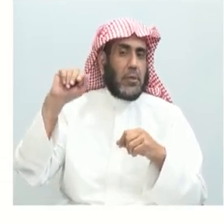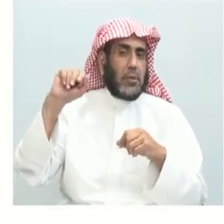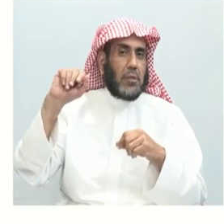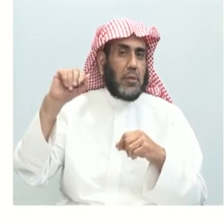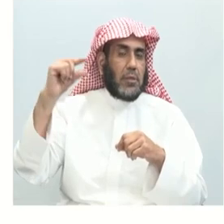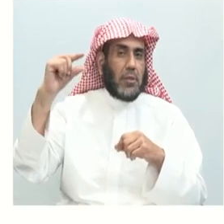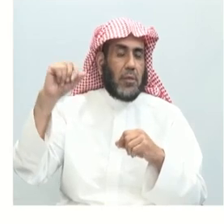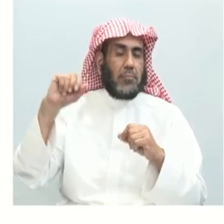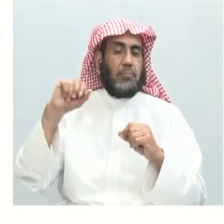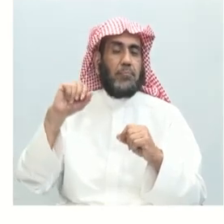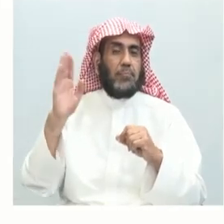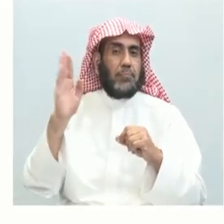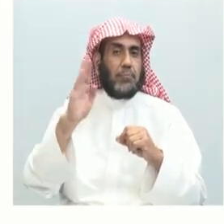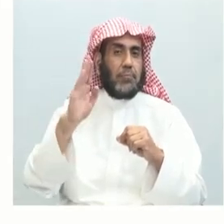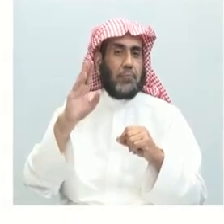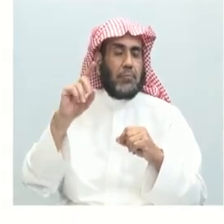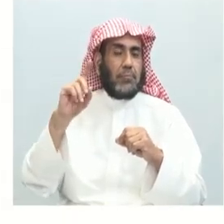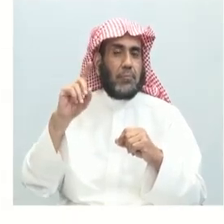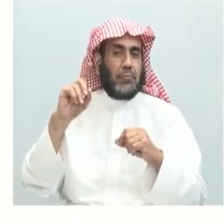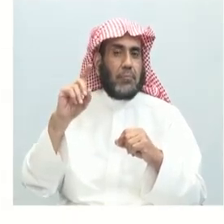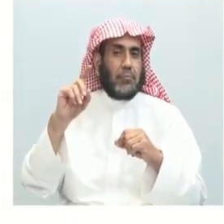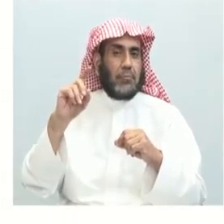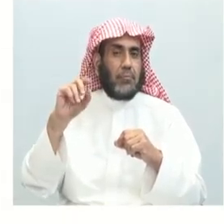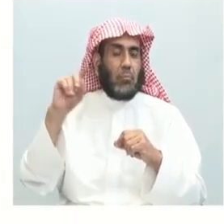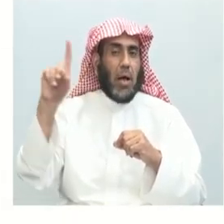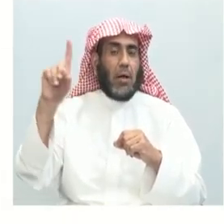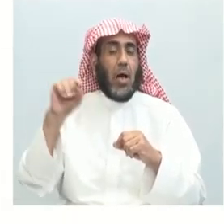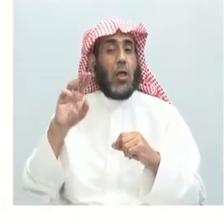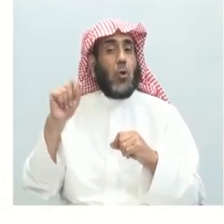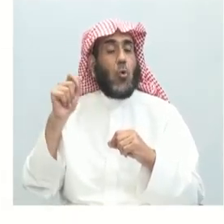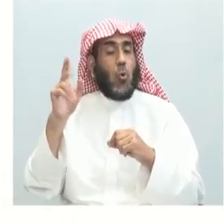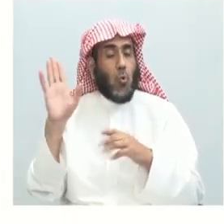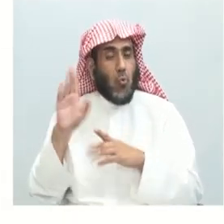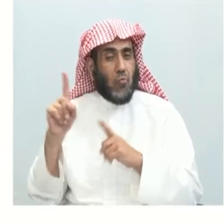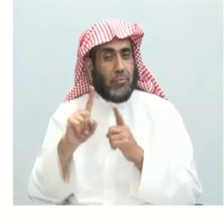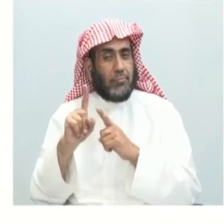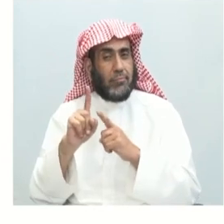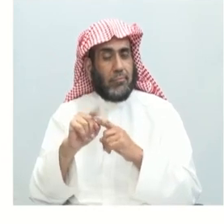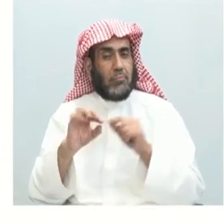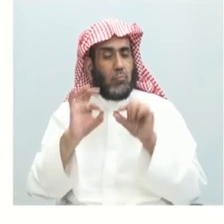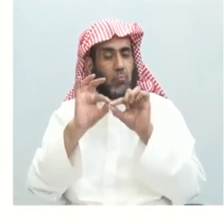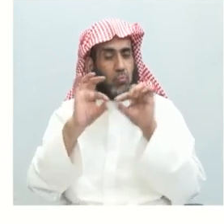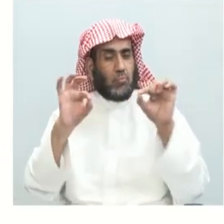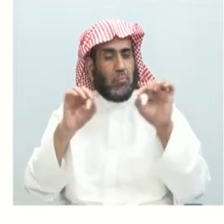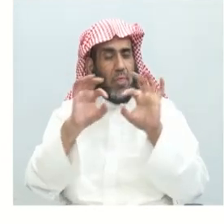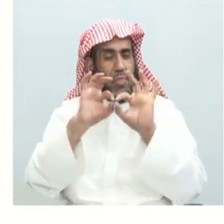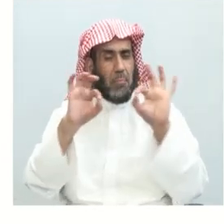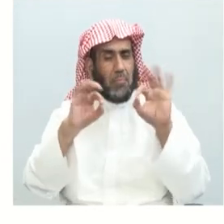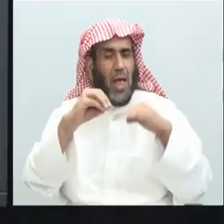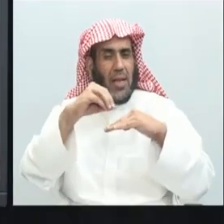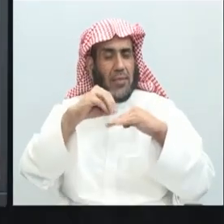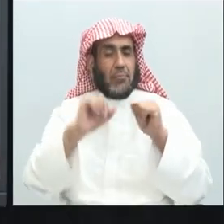الدال وحرف الفاء اذا هذه الحروف ستكون ماذا مرتكزه على السطر